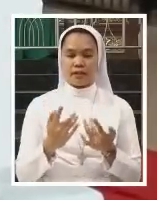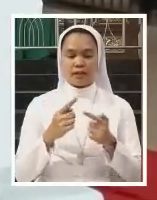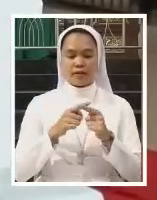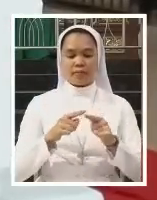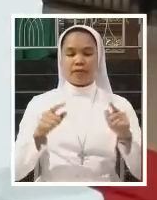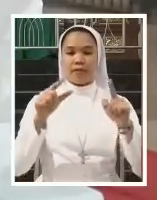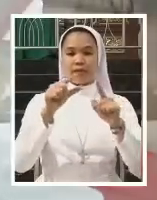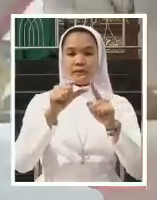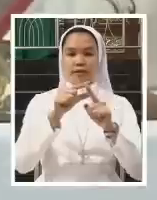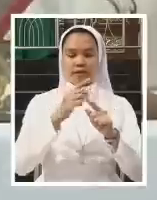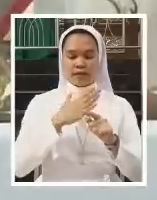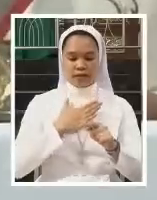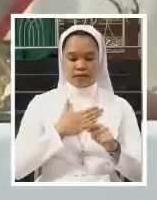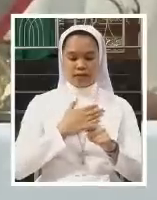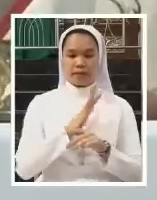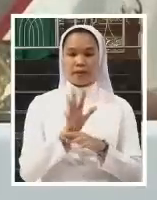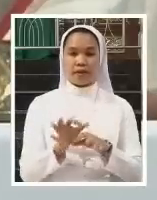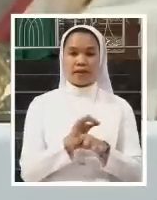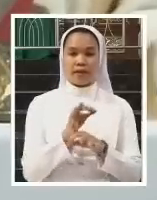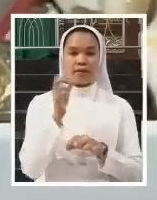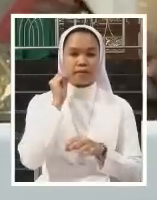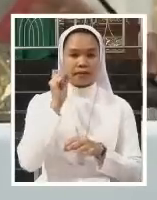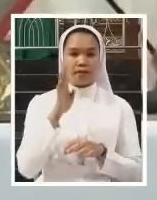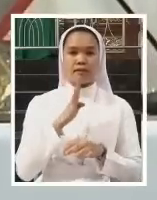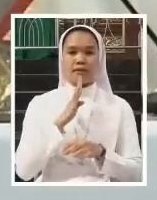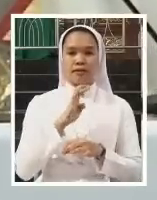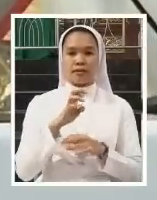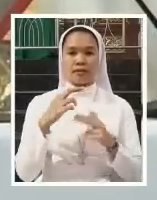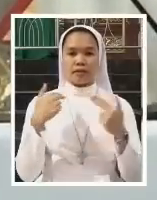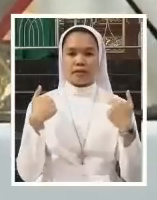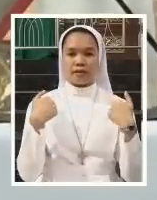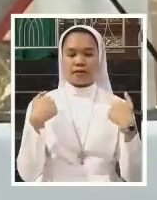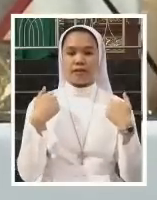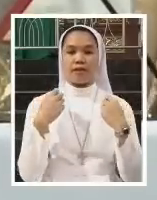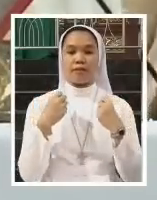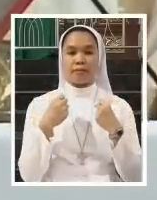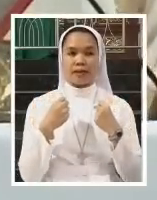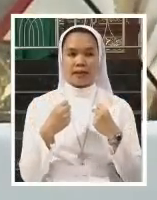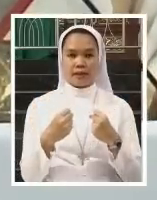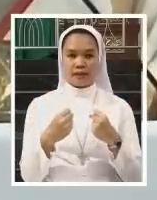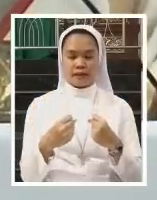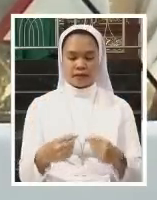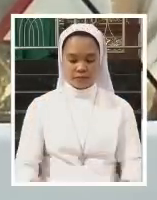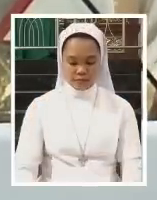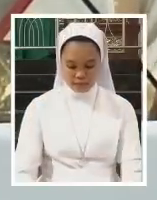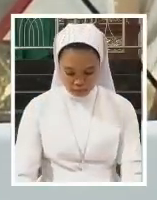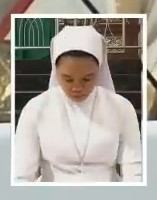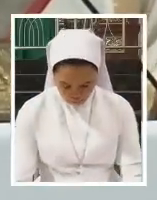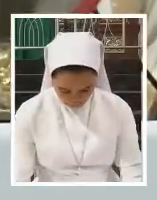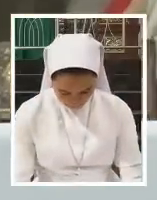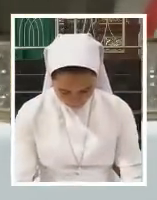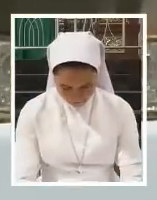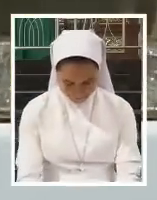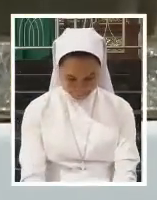harong, alagad magtaram ka sana, asinan sa kong kalaga mauumayan.